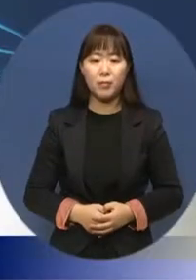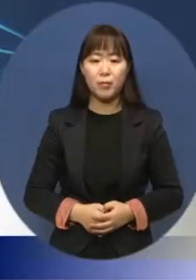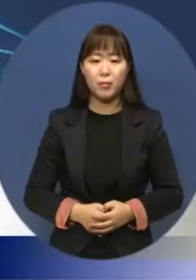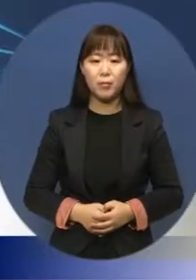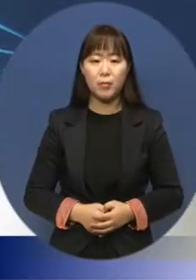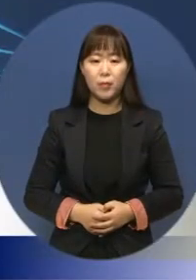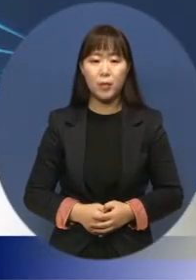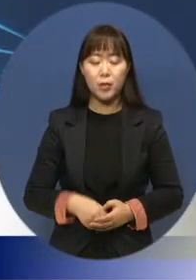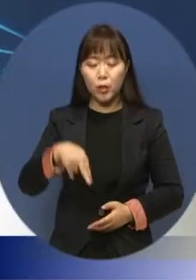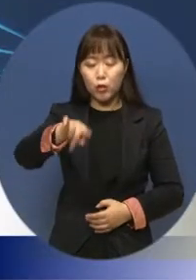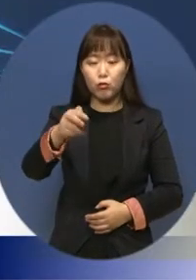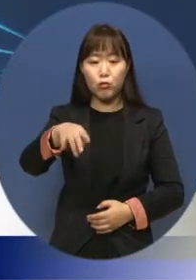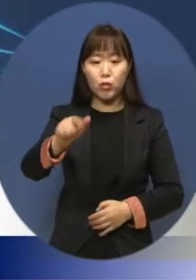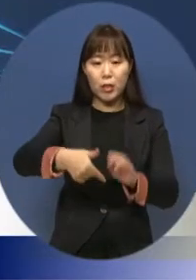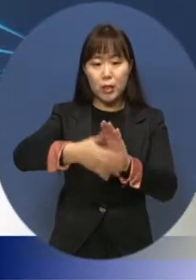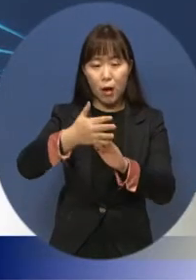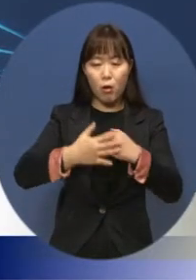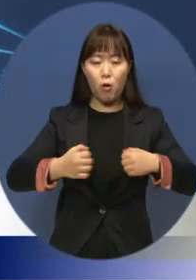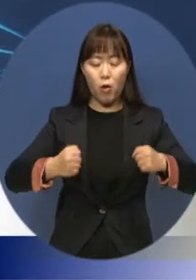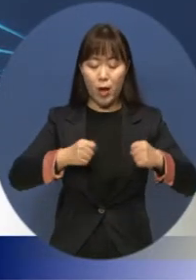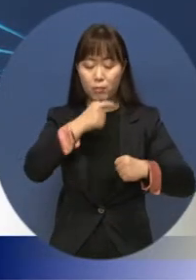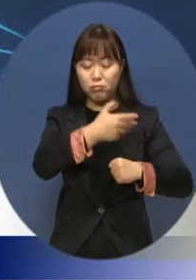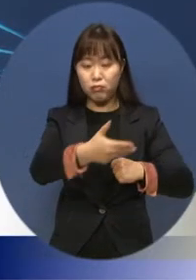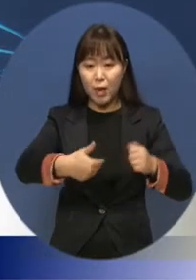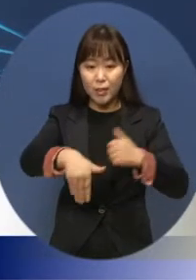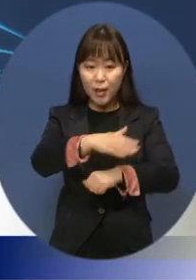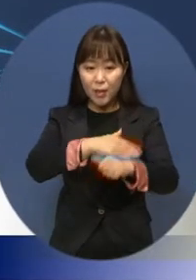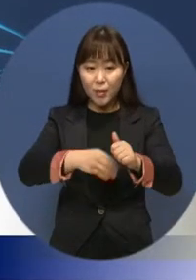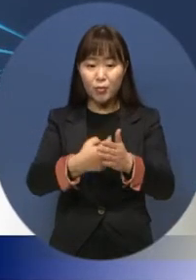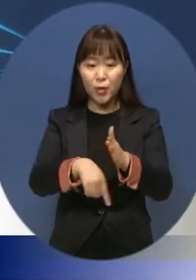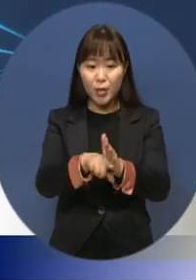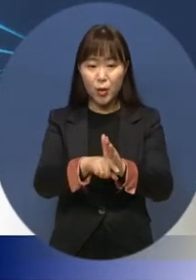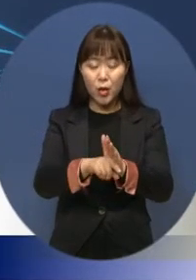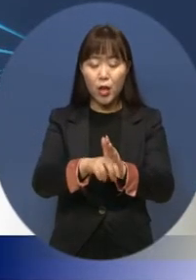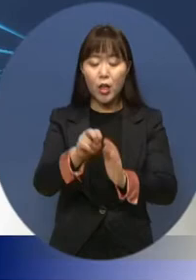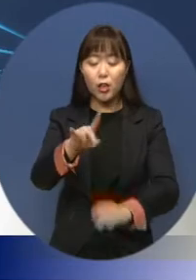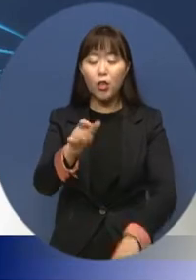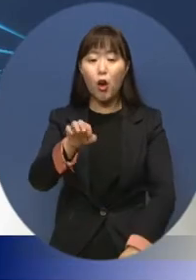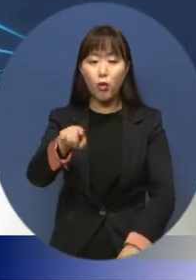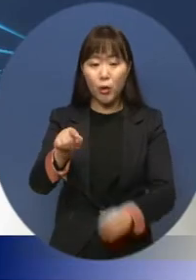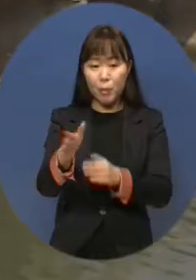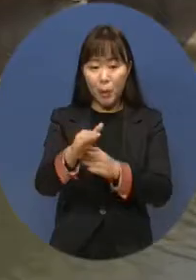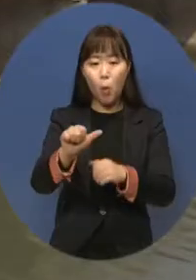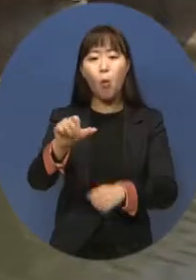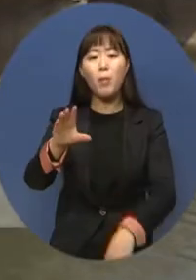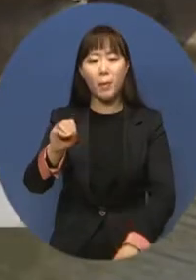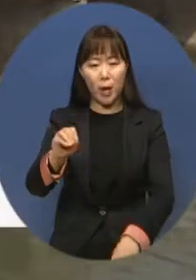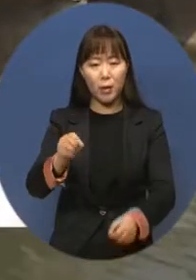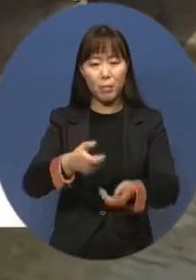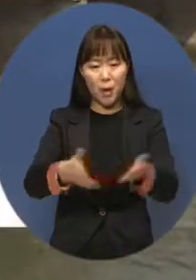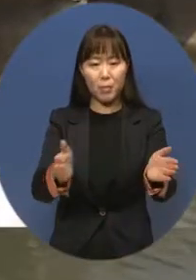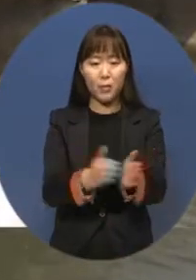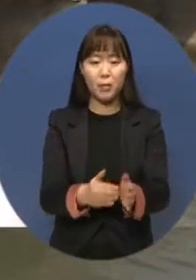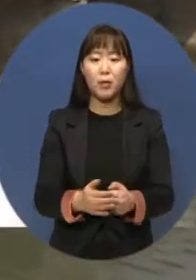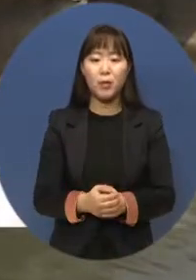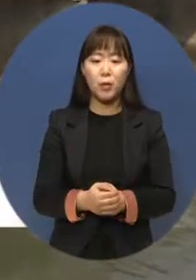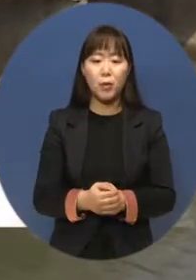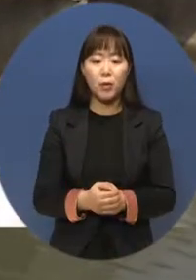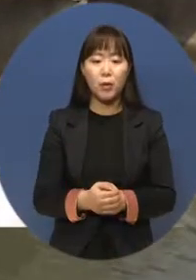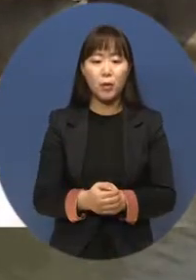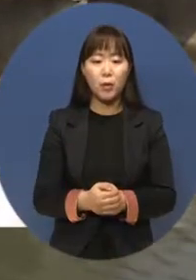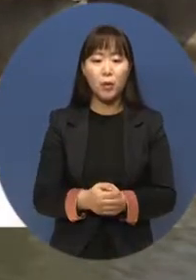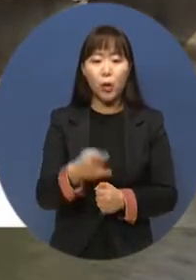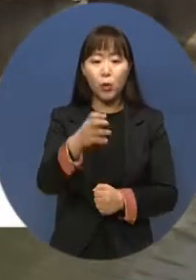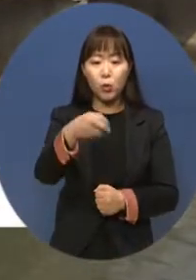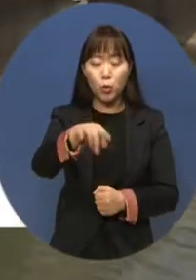전남 홍천 씨가 건강한 하천 생태계를 위해 연어 5만 마리를 방류 했습니다 순천시가 동천의 하천